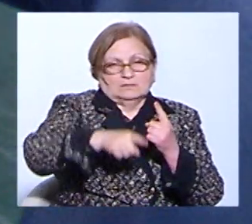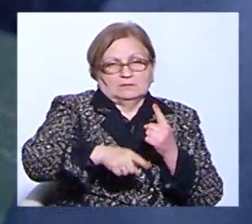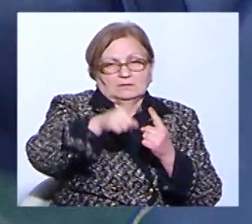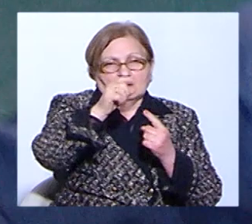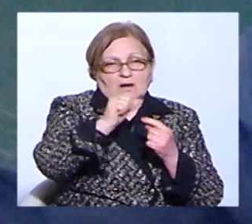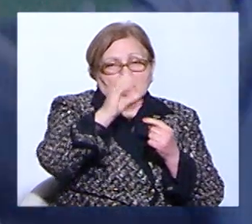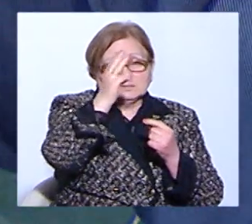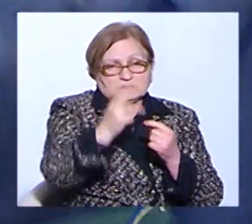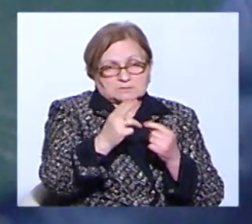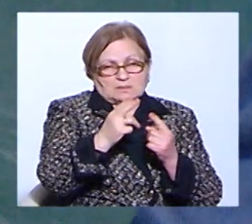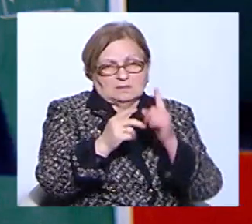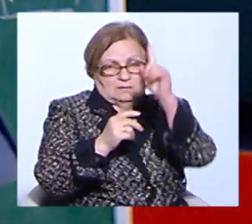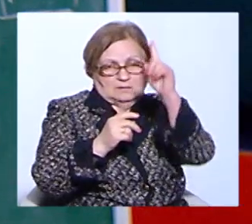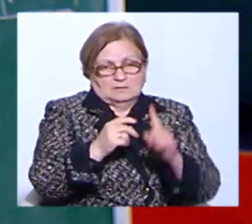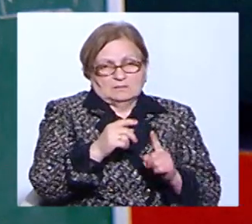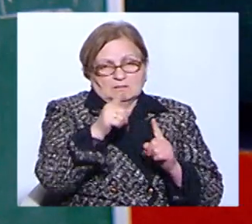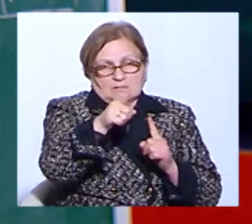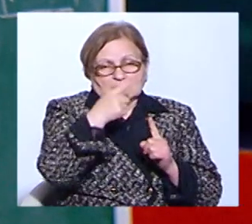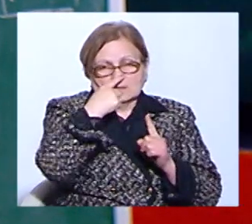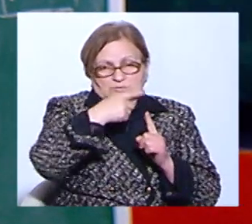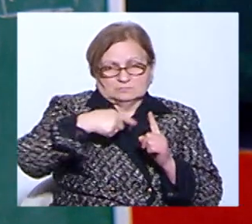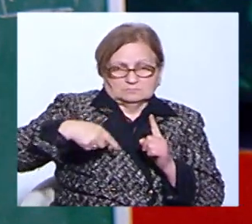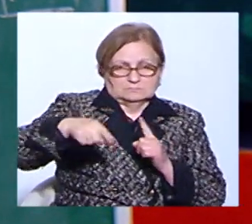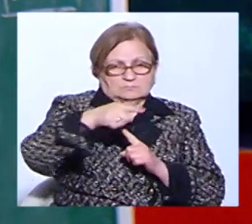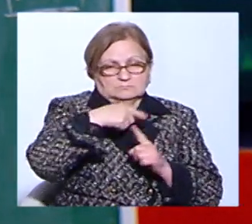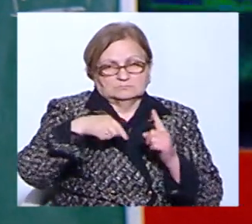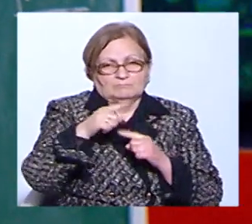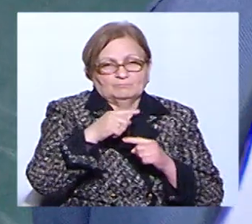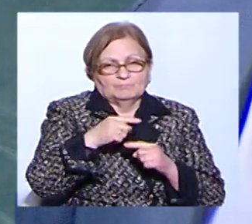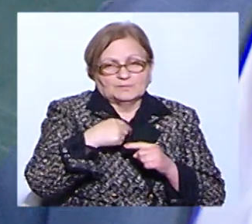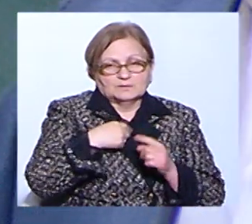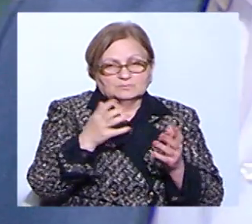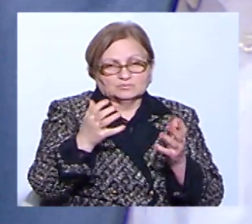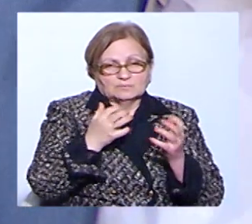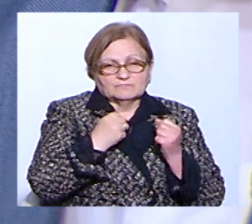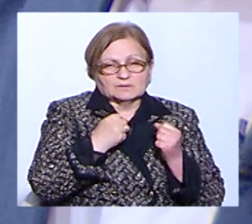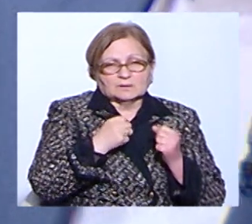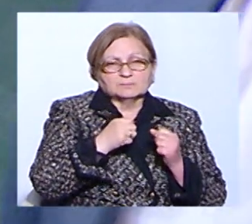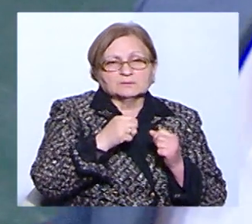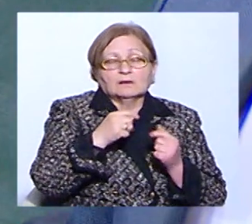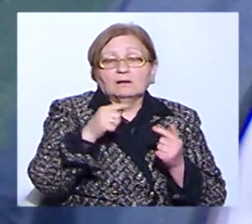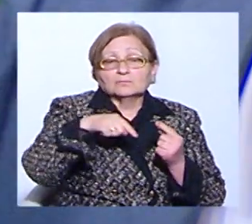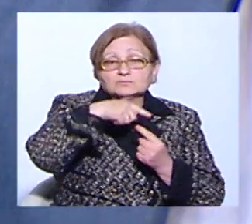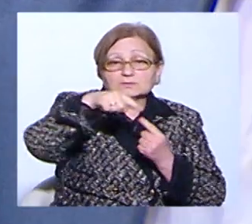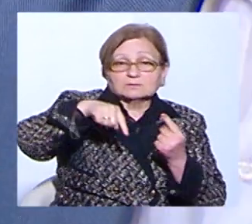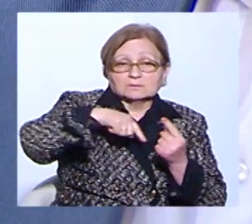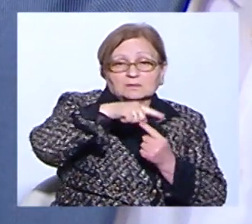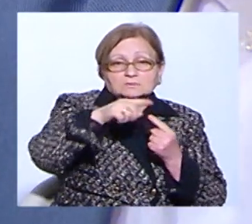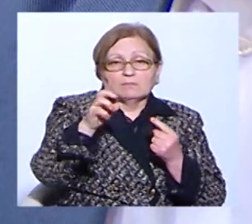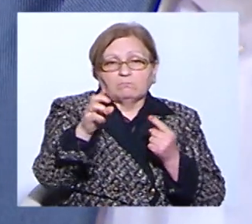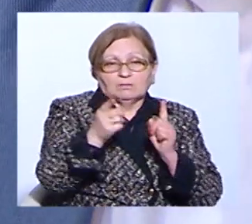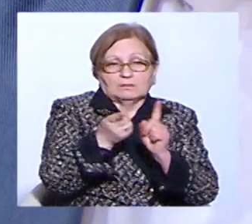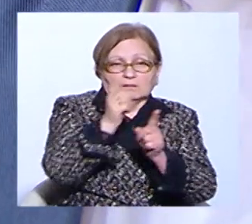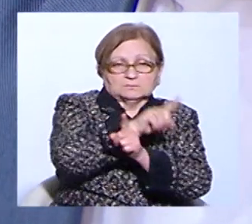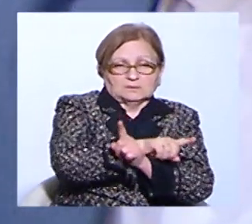არის მონაკვეთი, მაგრამ ღერძი, რომელიც შეიცავს ამ მონაკვეთს, ამ ღერძის გარშემო როდესაც ბრუნავთ, ჩვენ ვიღებთ აი ესეთ ფიგურას. ესე იგი, ეს B გადავა აი